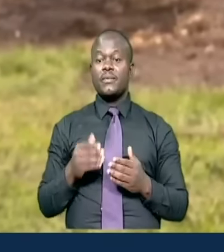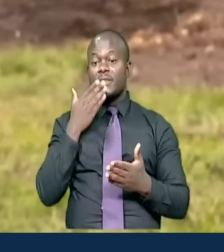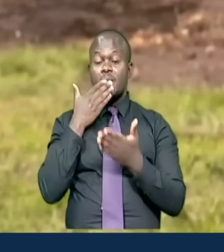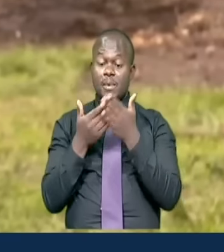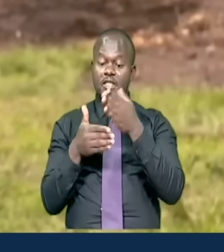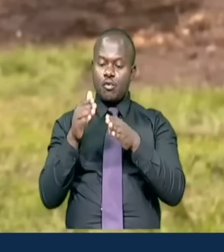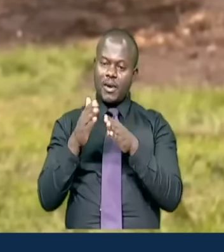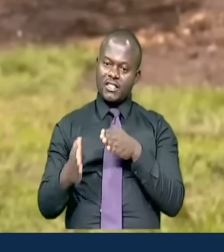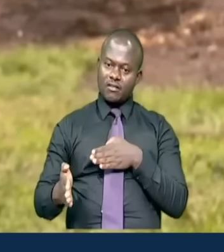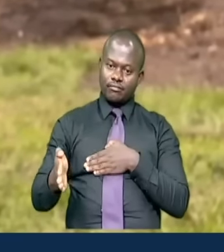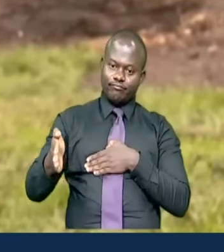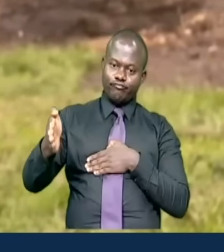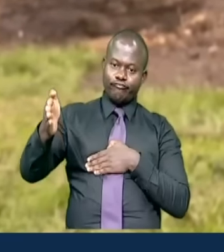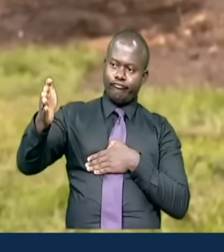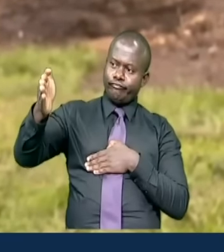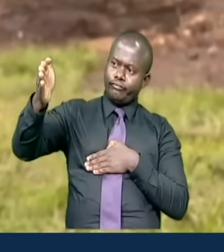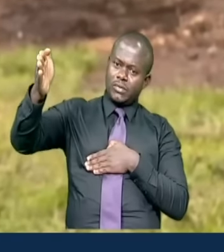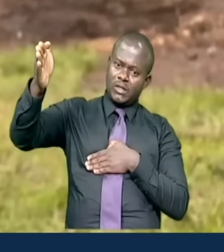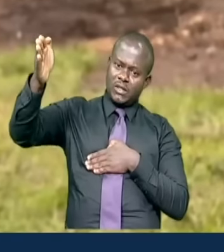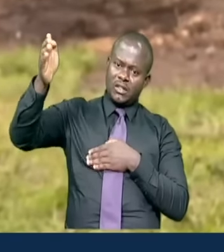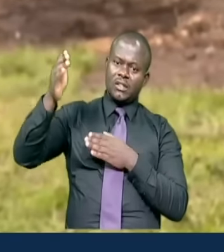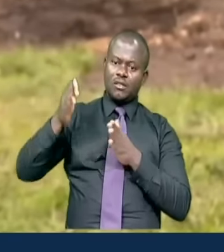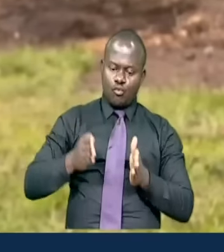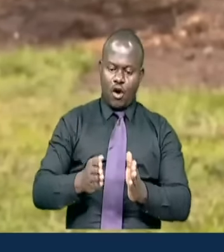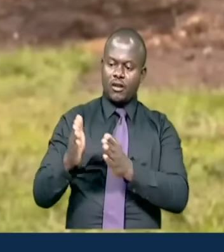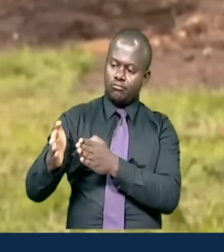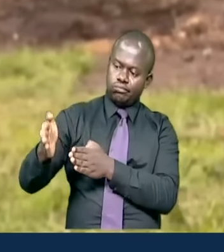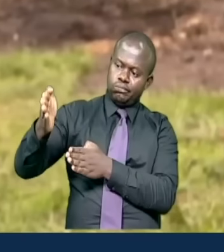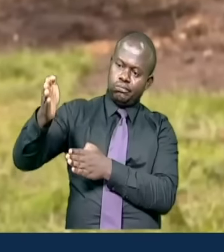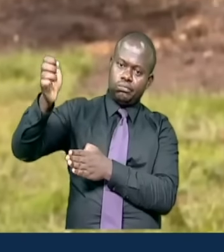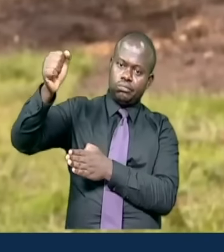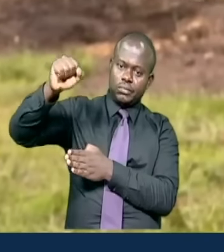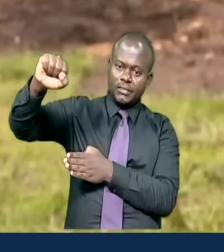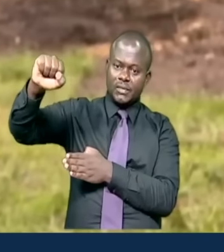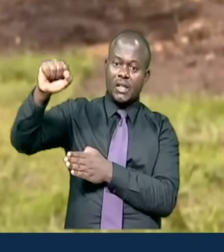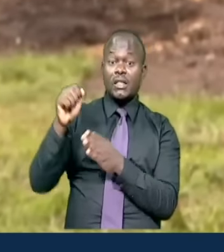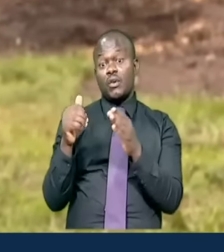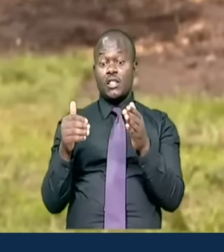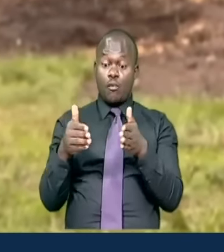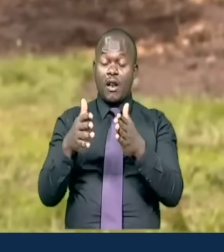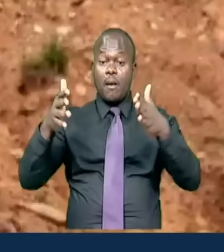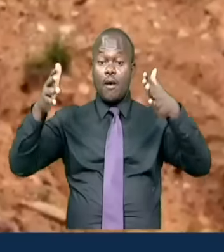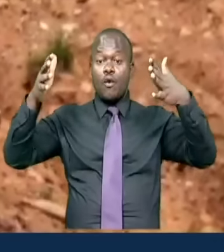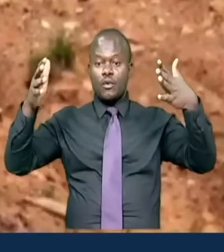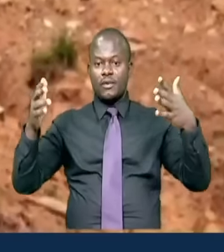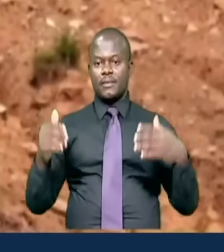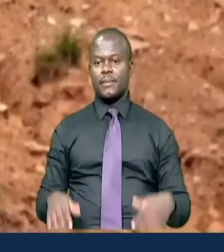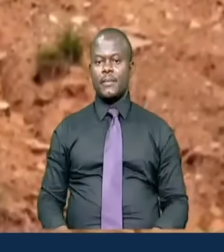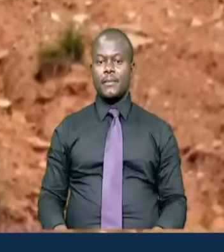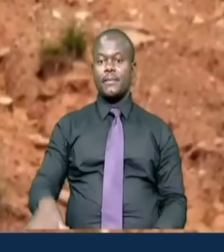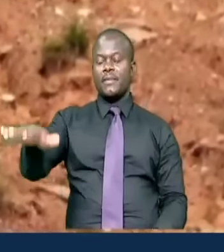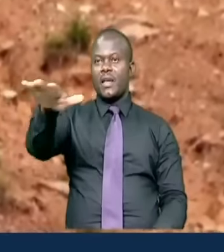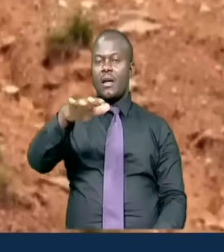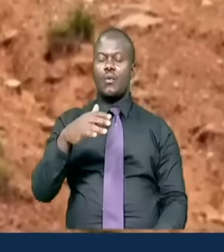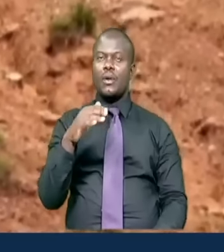inkuta zifatika zikomeye cyane, cyangwa se bakawubaho bawongera bakawagura. Ahitwa kuri Dawuri